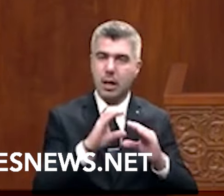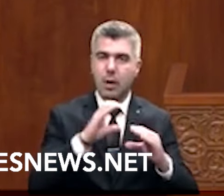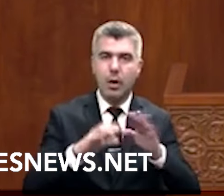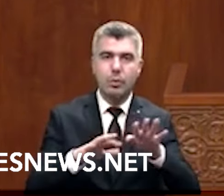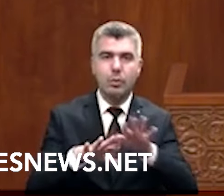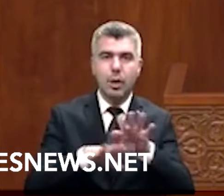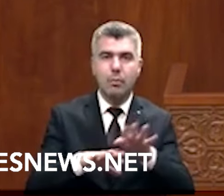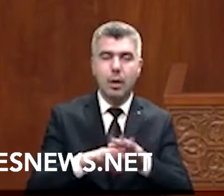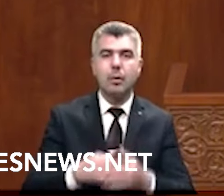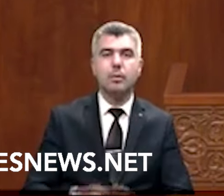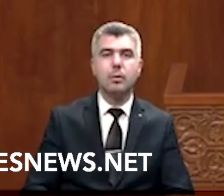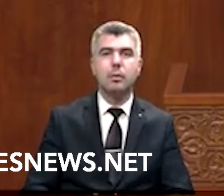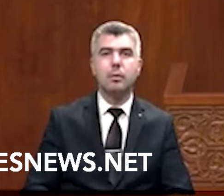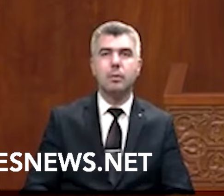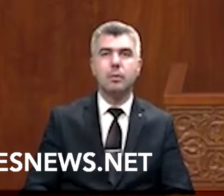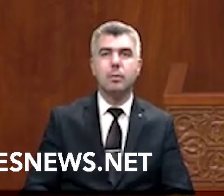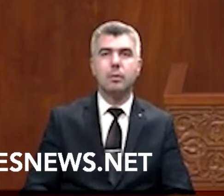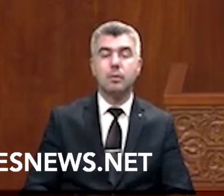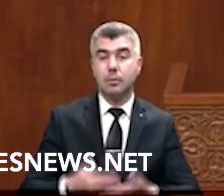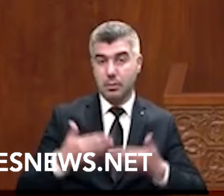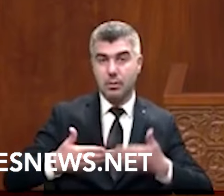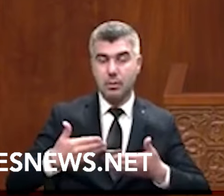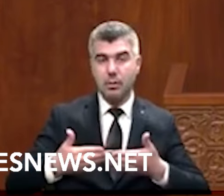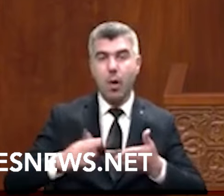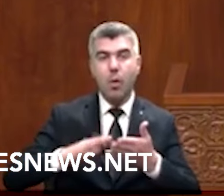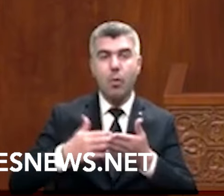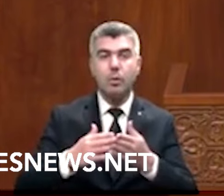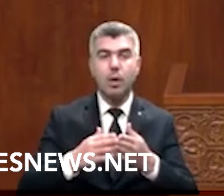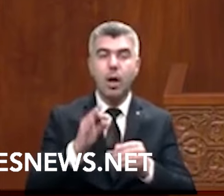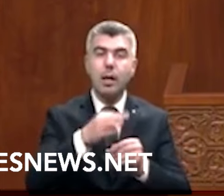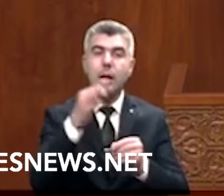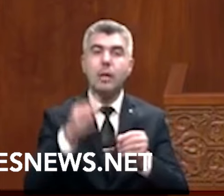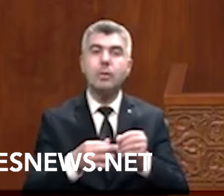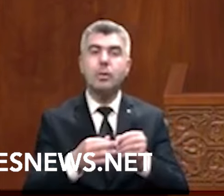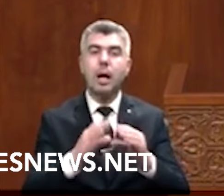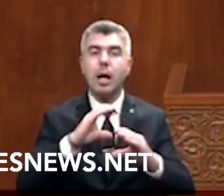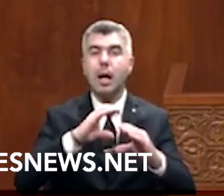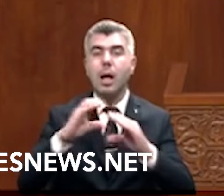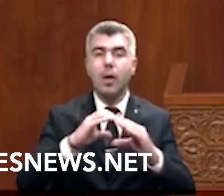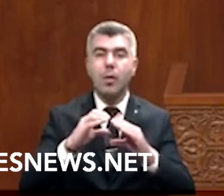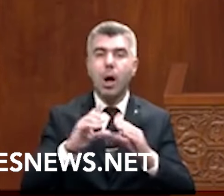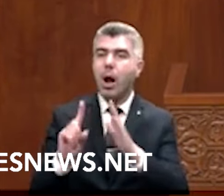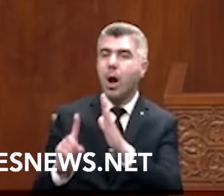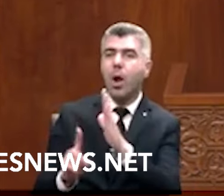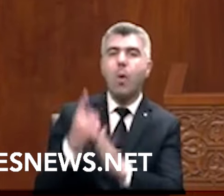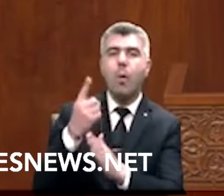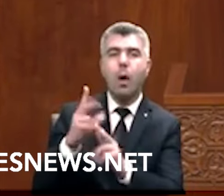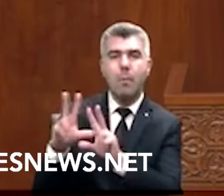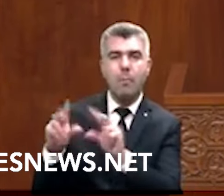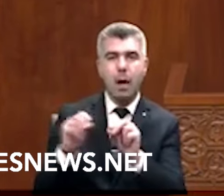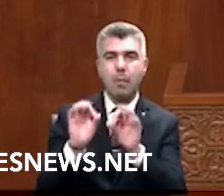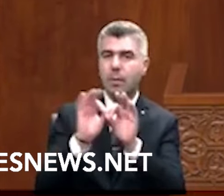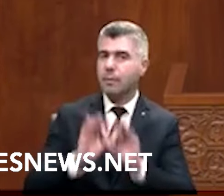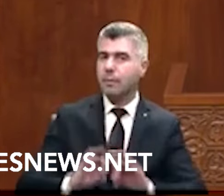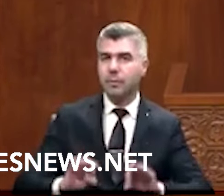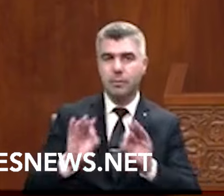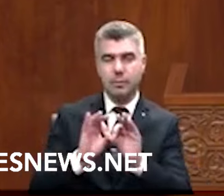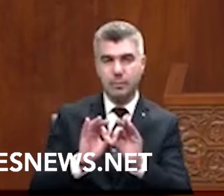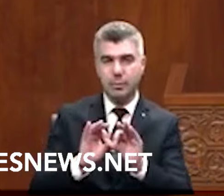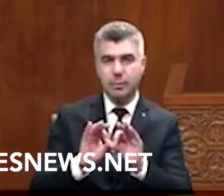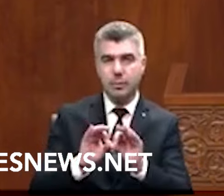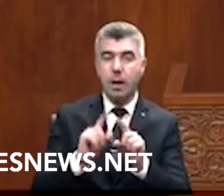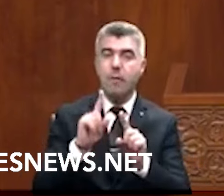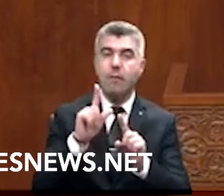الا التاكيد على ان حصيله هذا الحوار حصيله تاريخيه وغير مسبوقه سواء فيما يتعلق